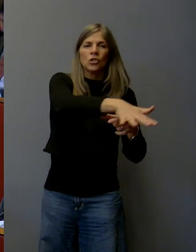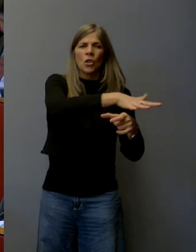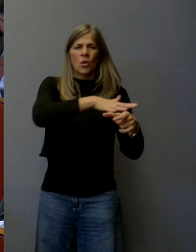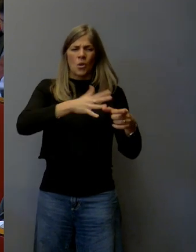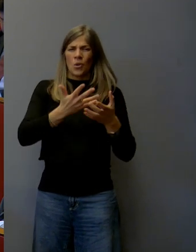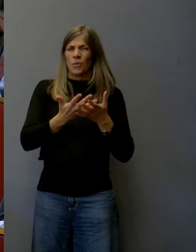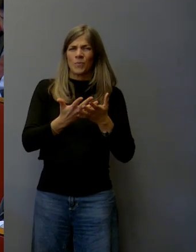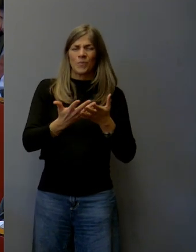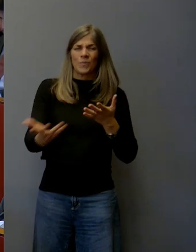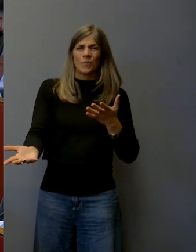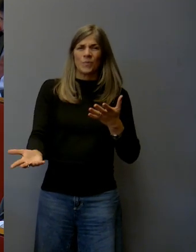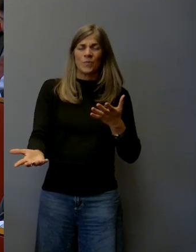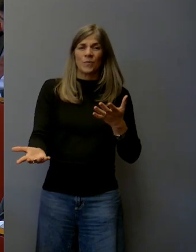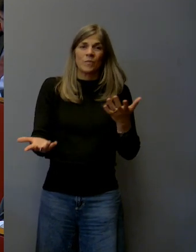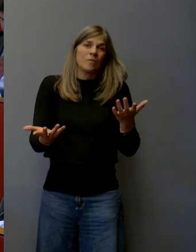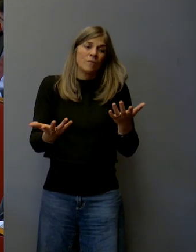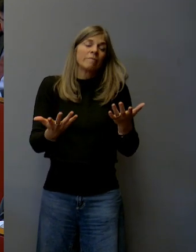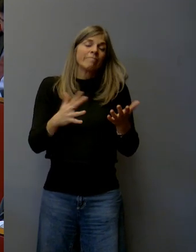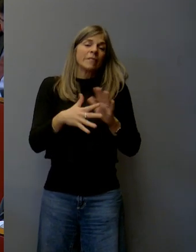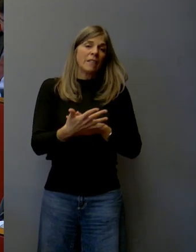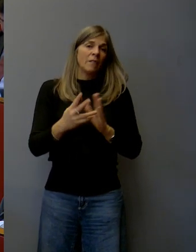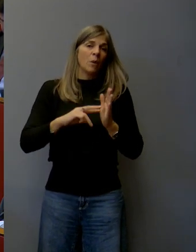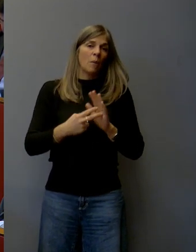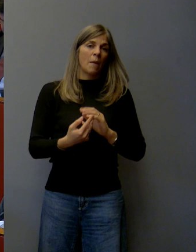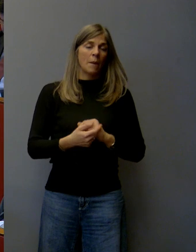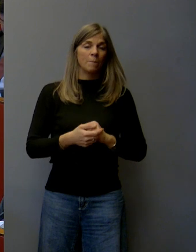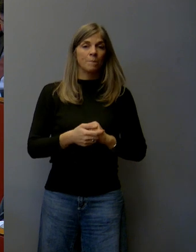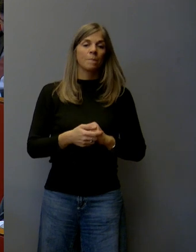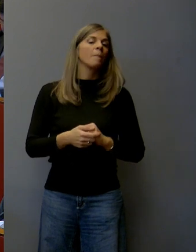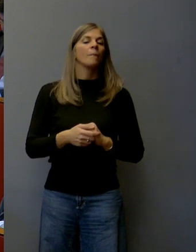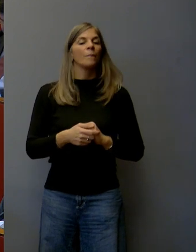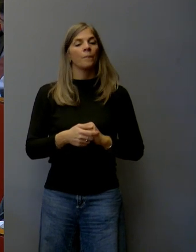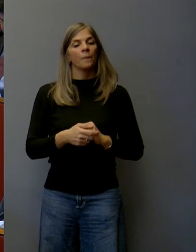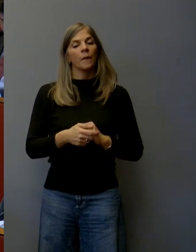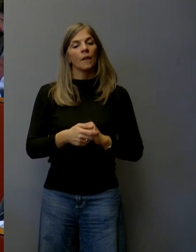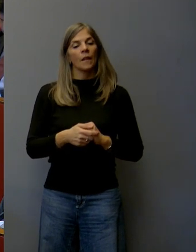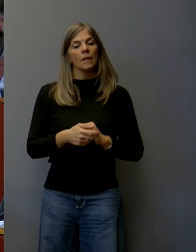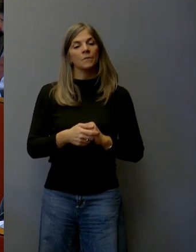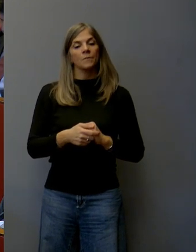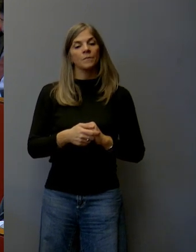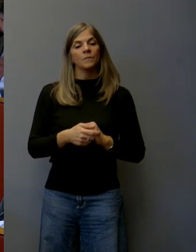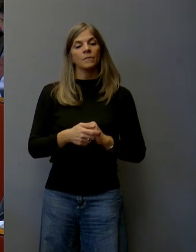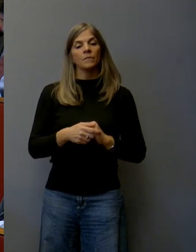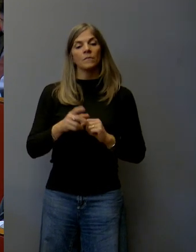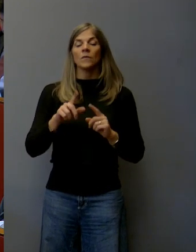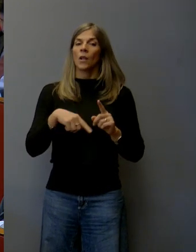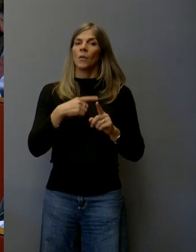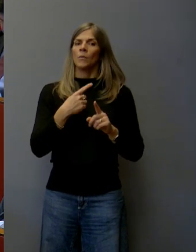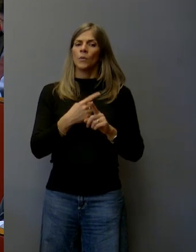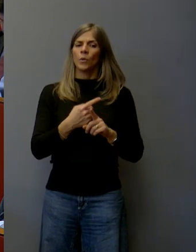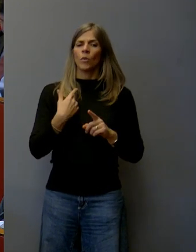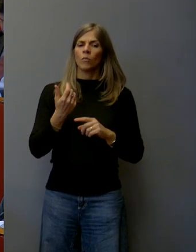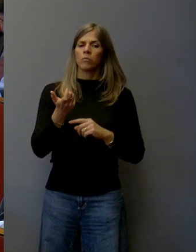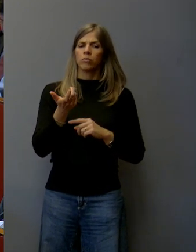ha altre attività diventa veramente un problema peraltro più volte ho cercato di